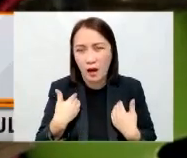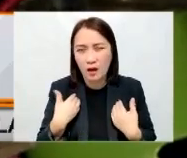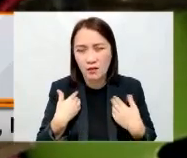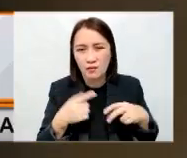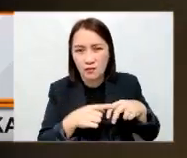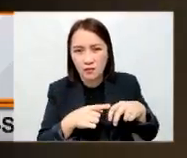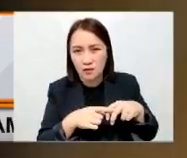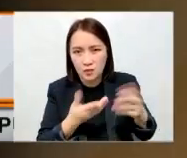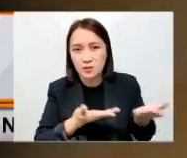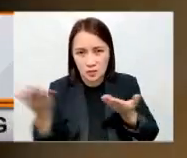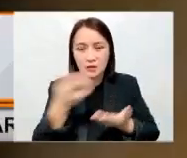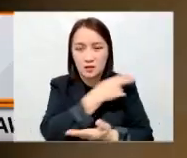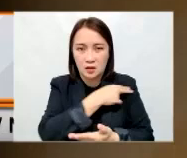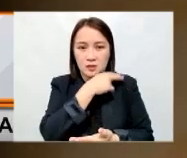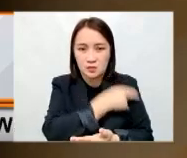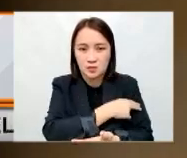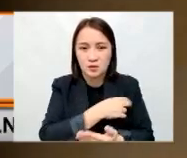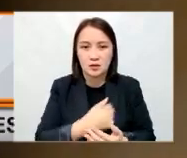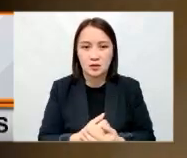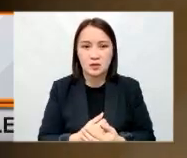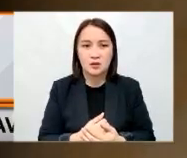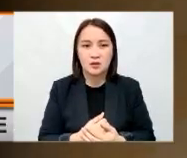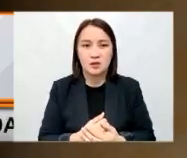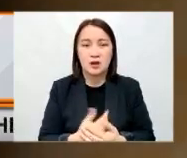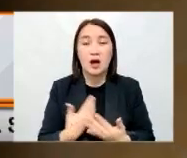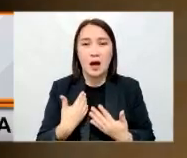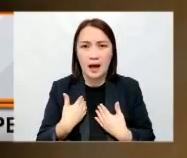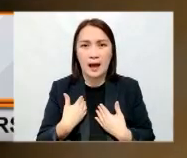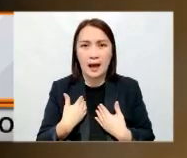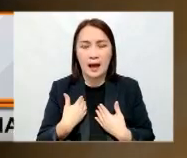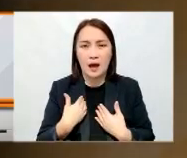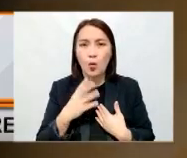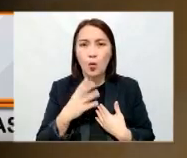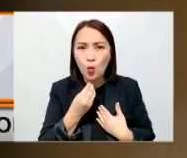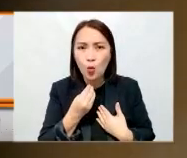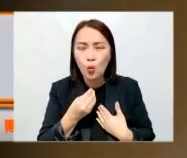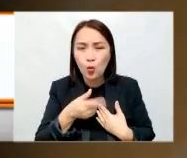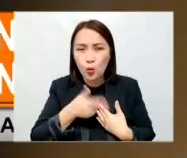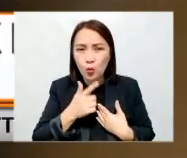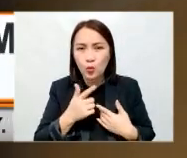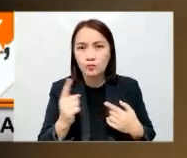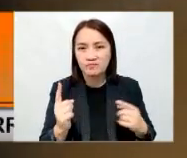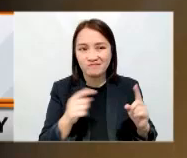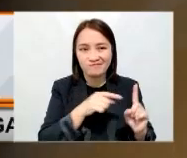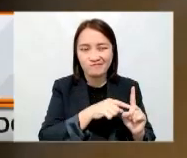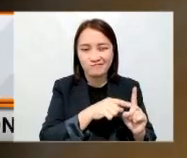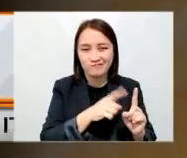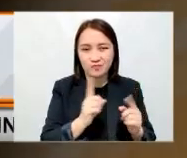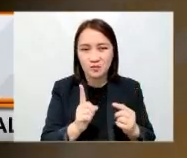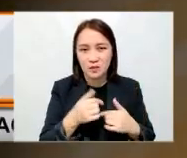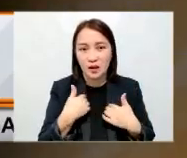po sa hospital. Ang nagpaputok ng sumpak na si Edwin Diwa, naputulan ng 2 daliri.